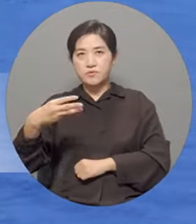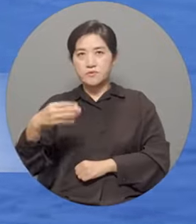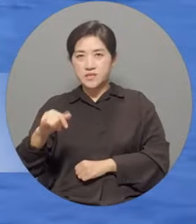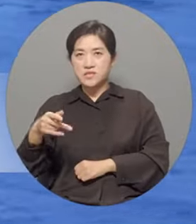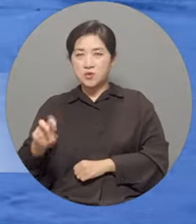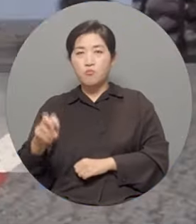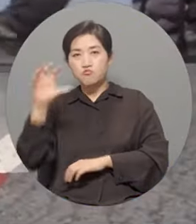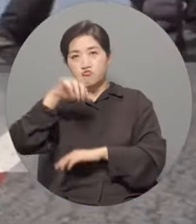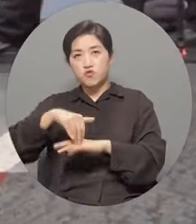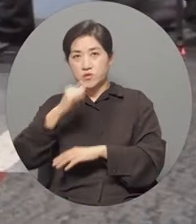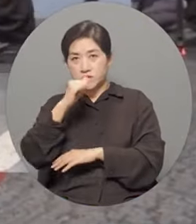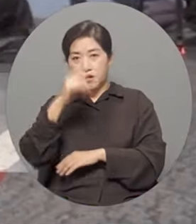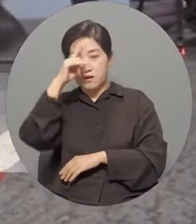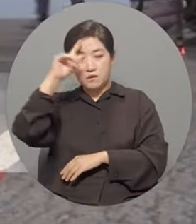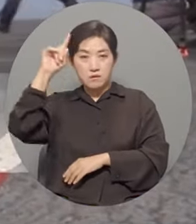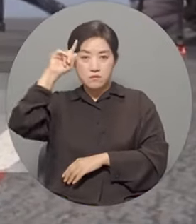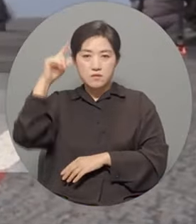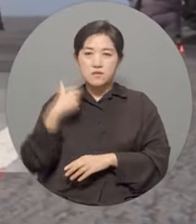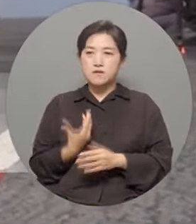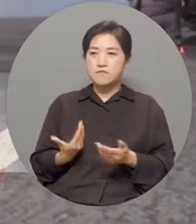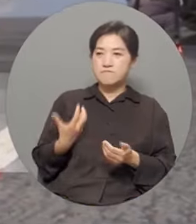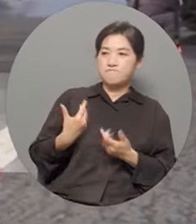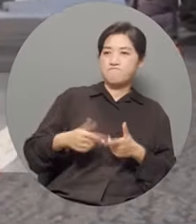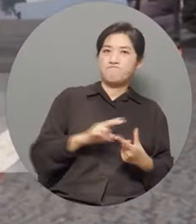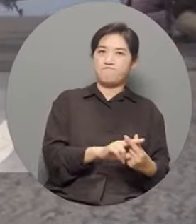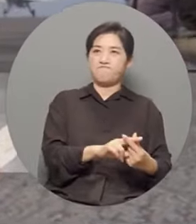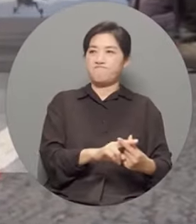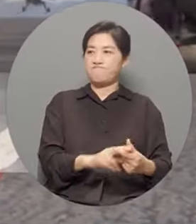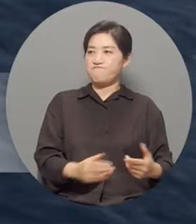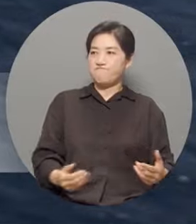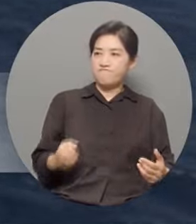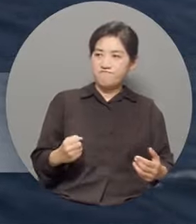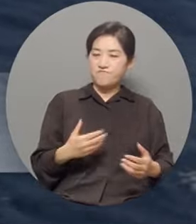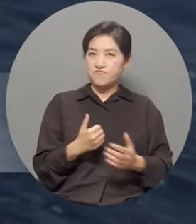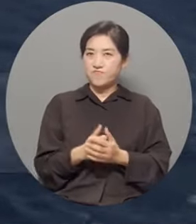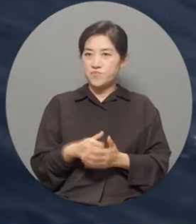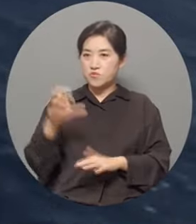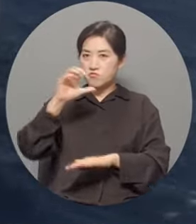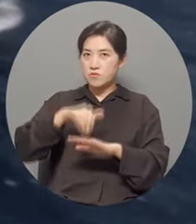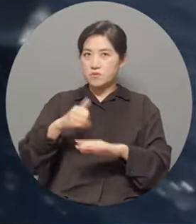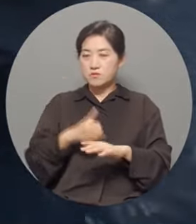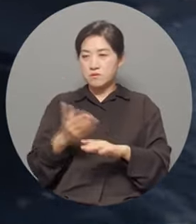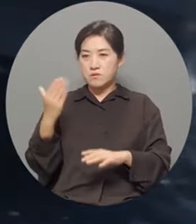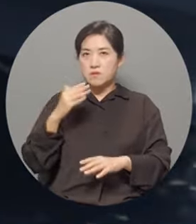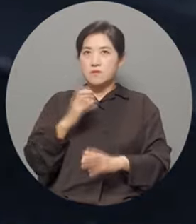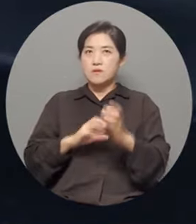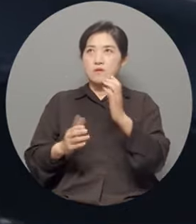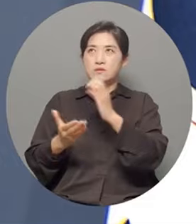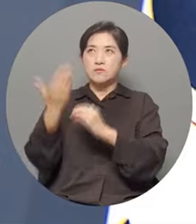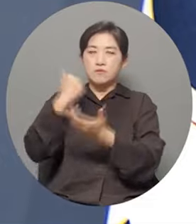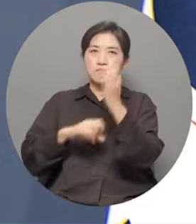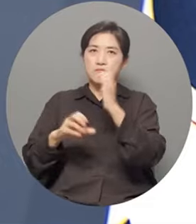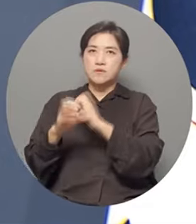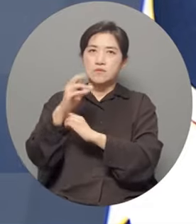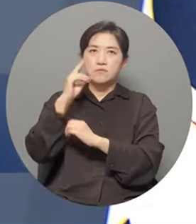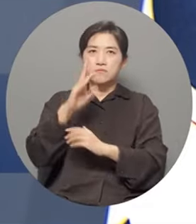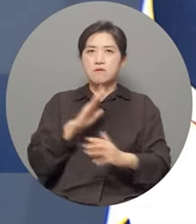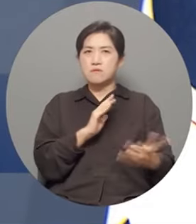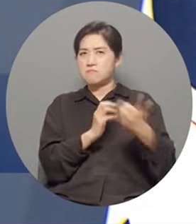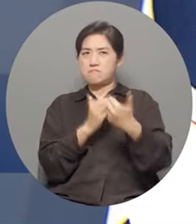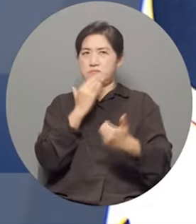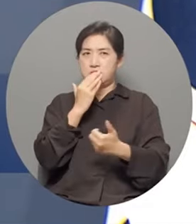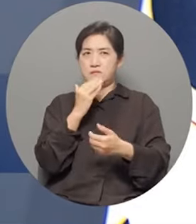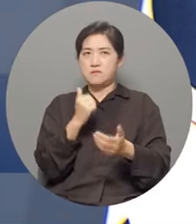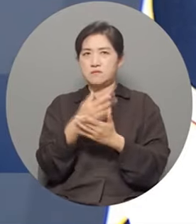있습니다. 러시아를 등에 업은 북한이 이 훈련에 과거와 다른 수준으로 반발할 가능성도 있습니다. 우리